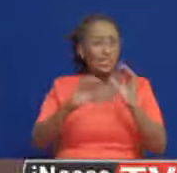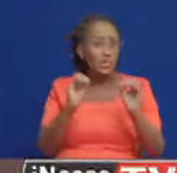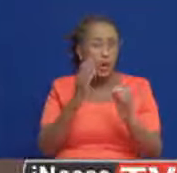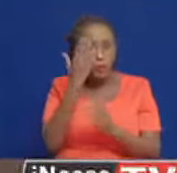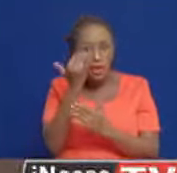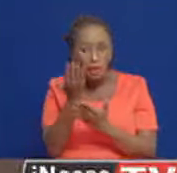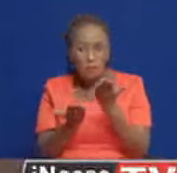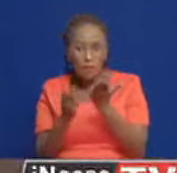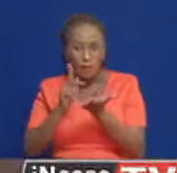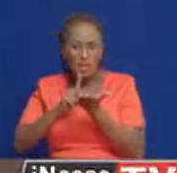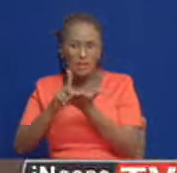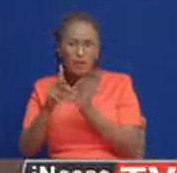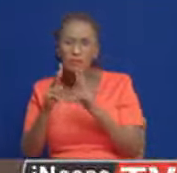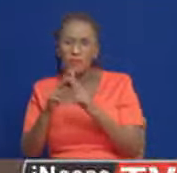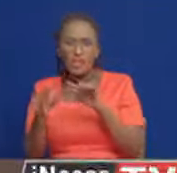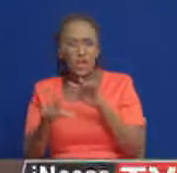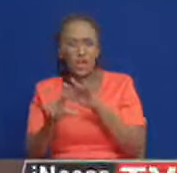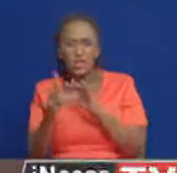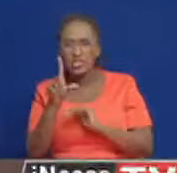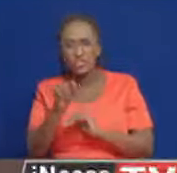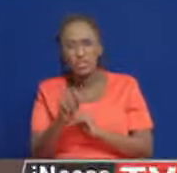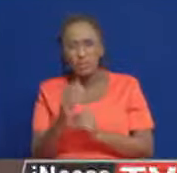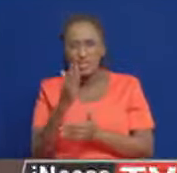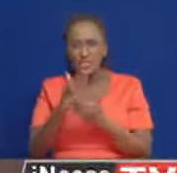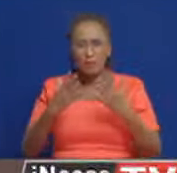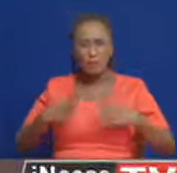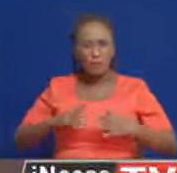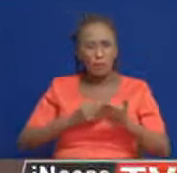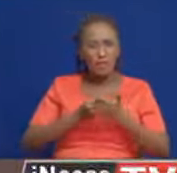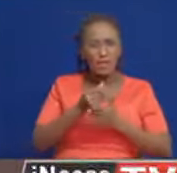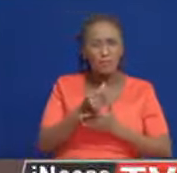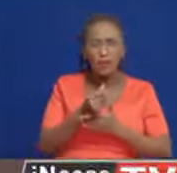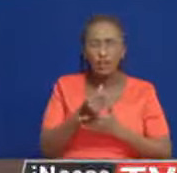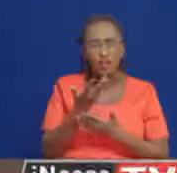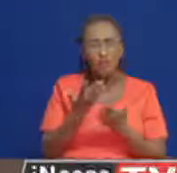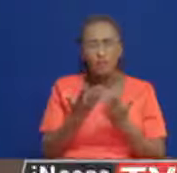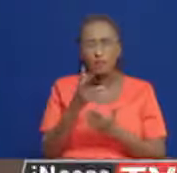wanajilipa mshahara mdogo sana, wengi wanajilipa mshahara